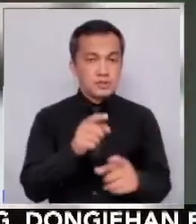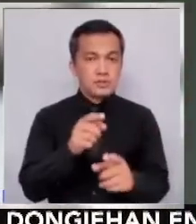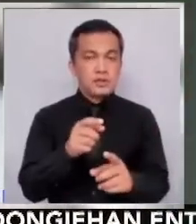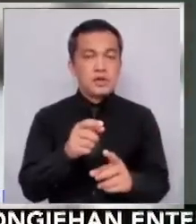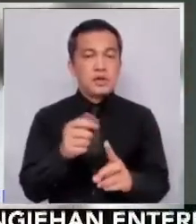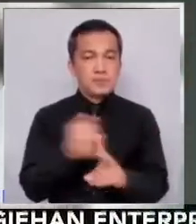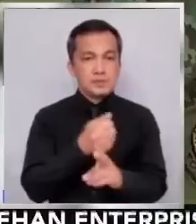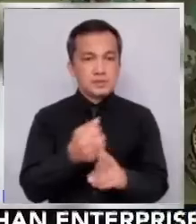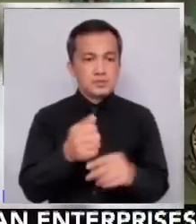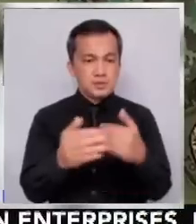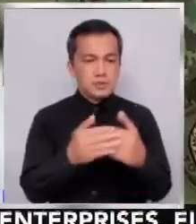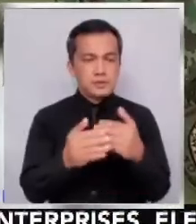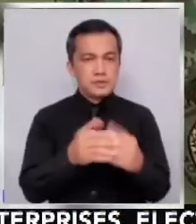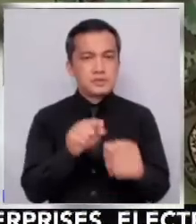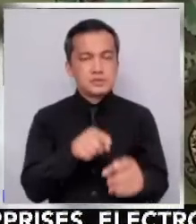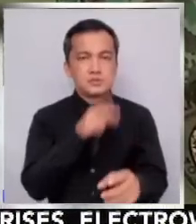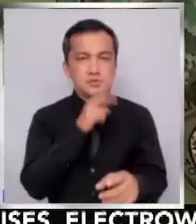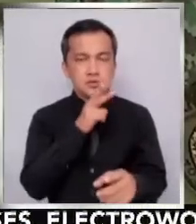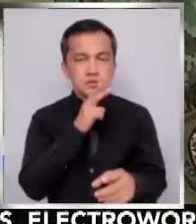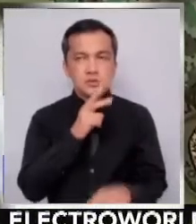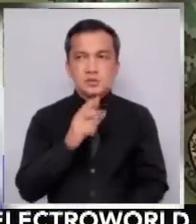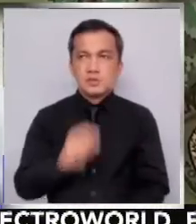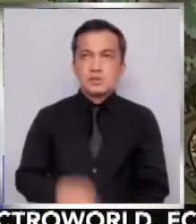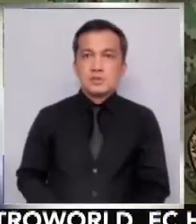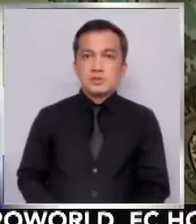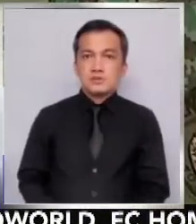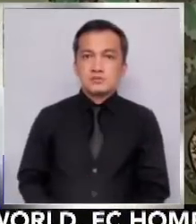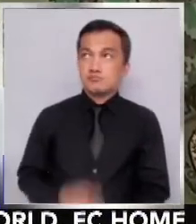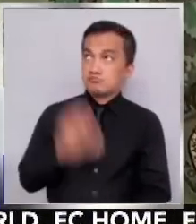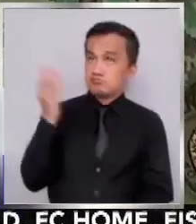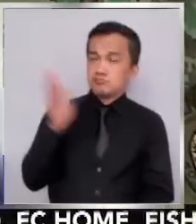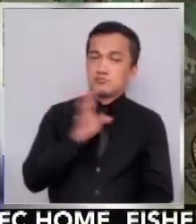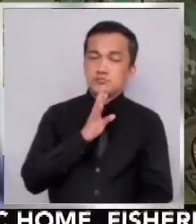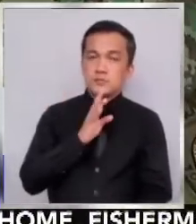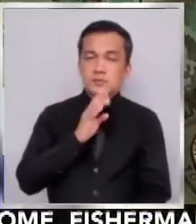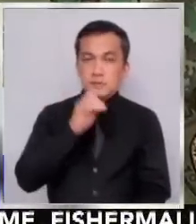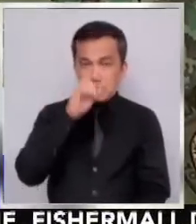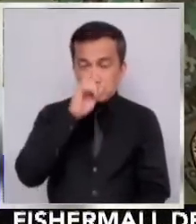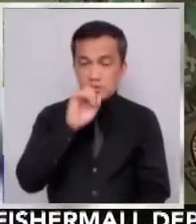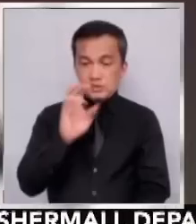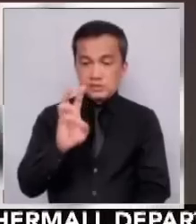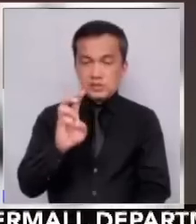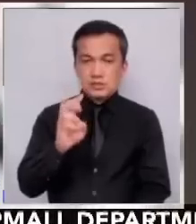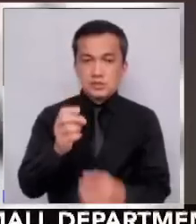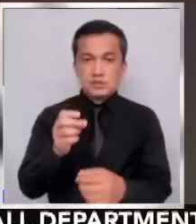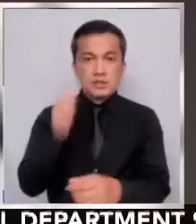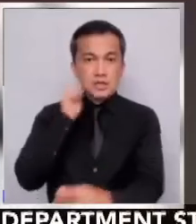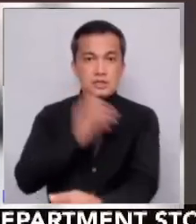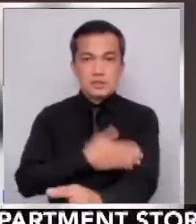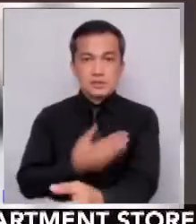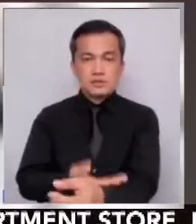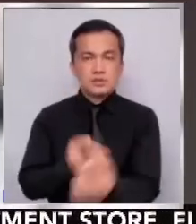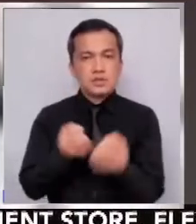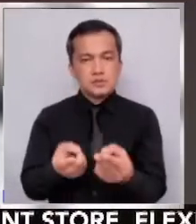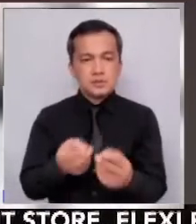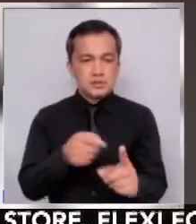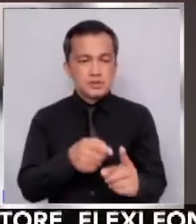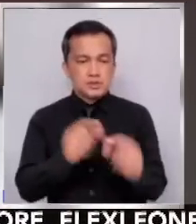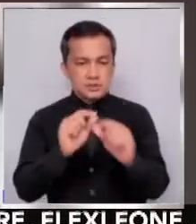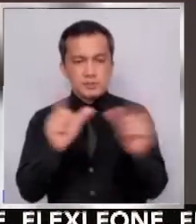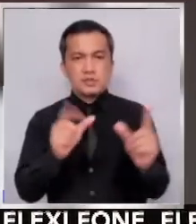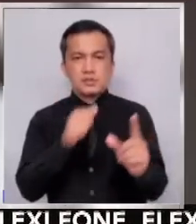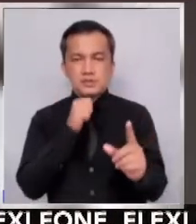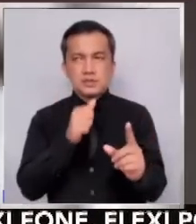sa suspect. 16-year-old daughter po nung kanyang kalibin partner. Nabigla rin siya, akala niya hindi siya